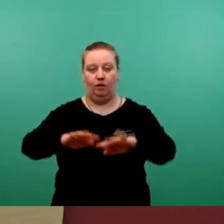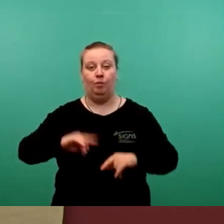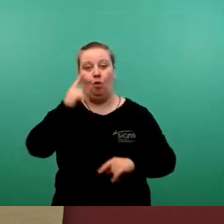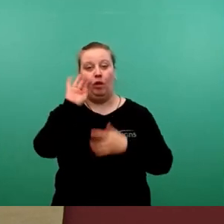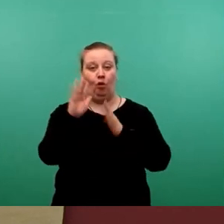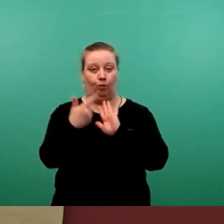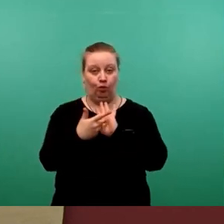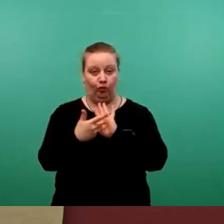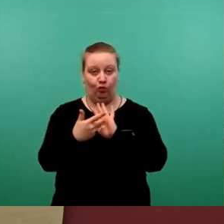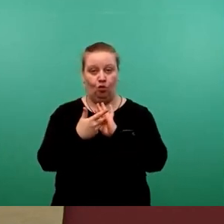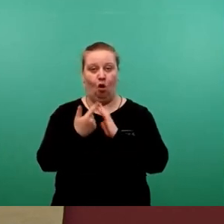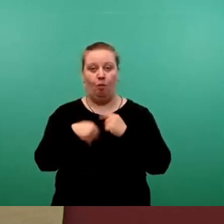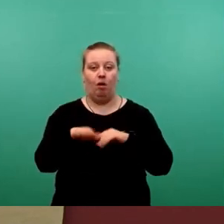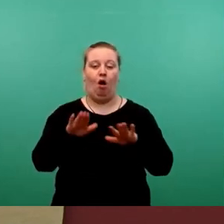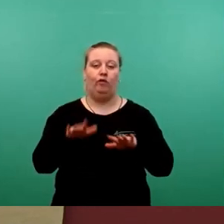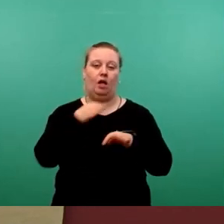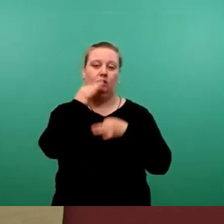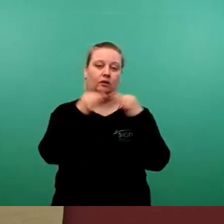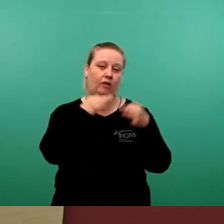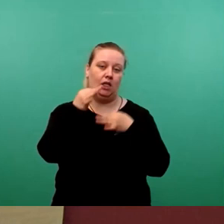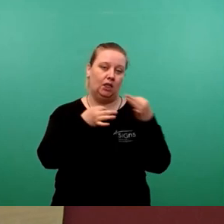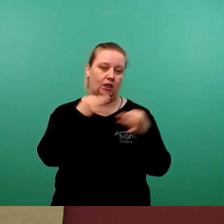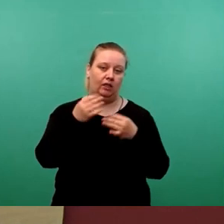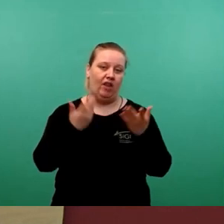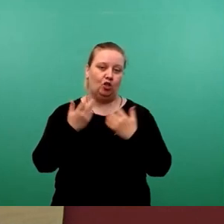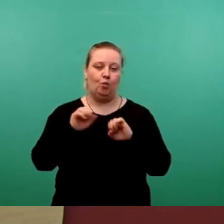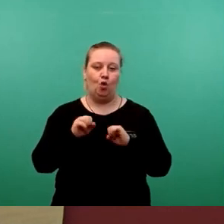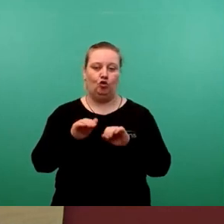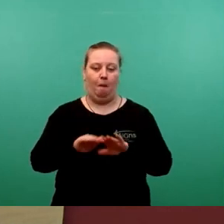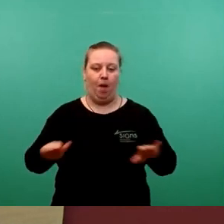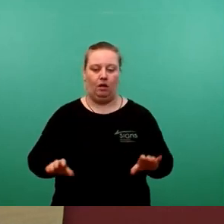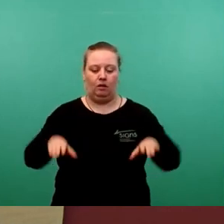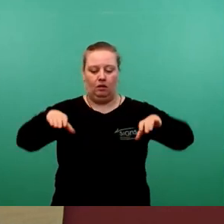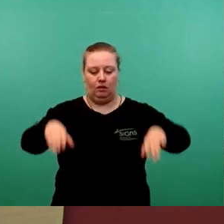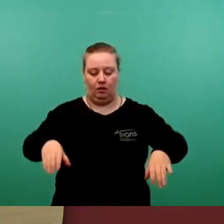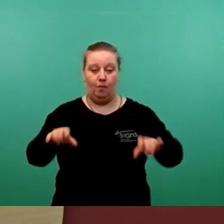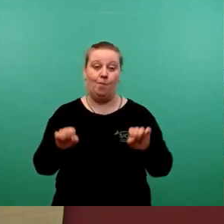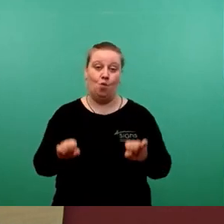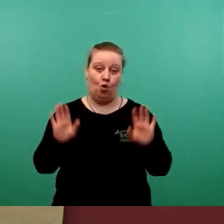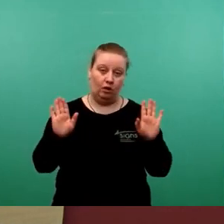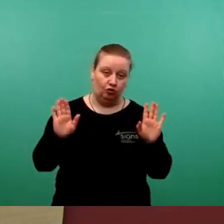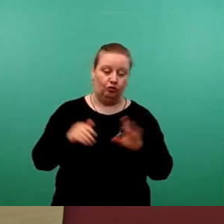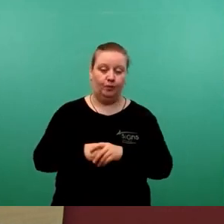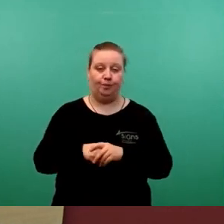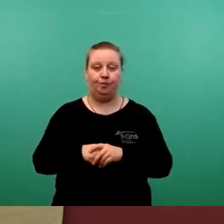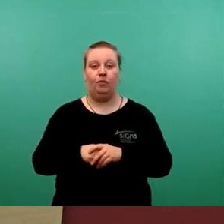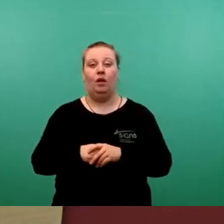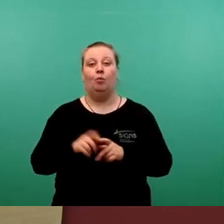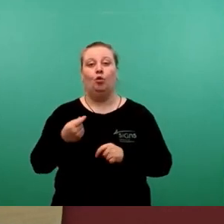zur Erhöhung der Aufenthaltsqualität dort auch noch Bänke aufgestellt werden können. Die Vorstellung des